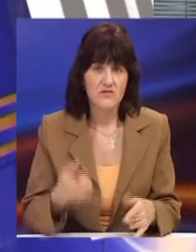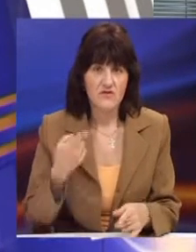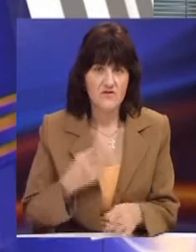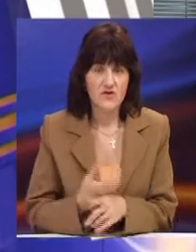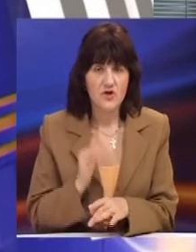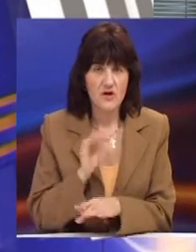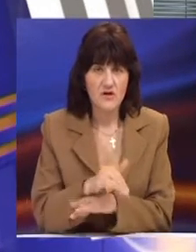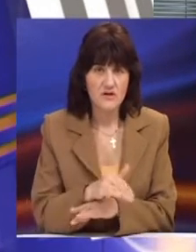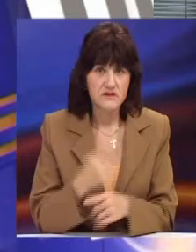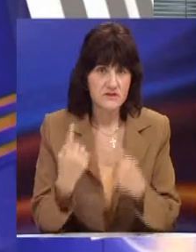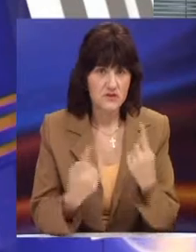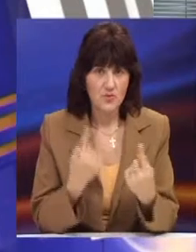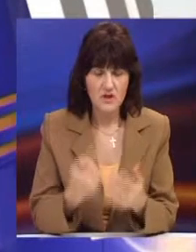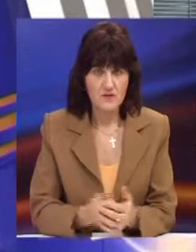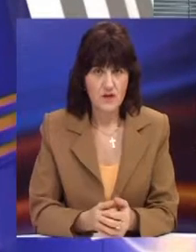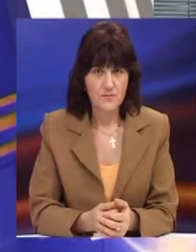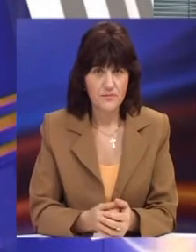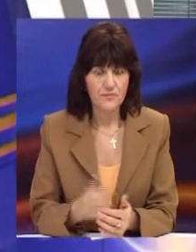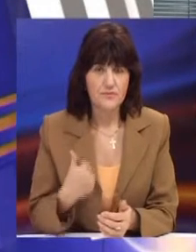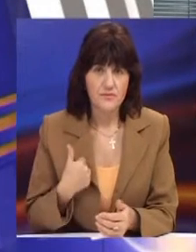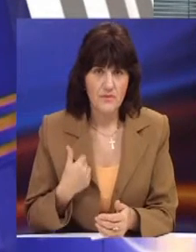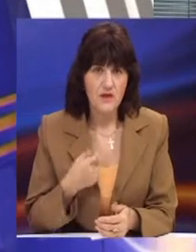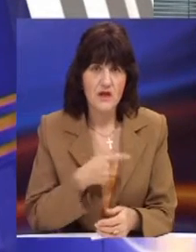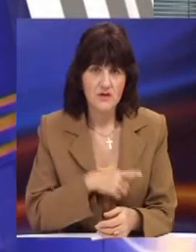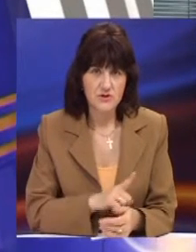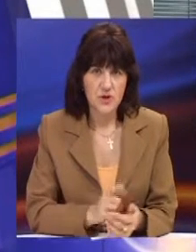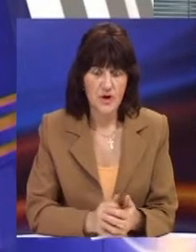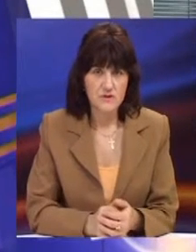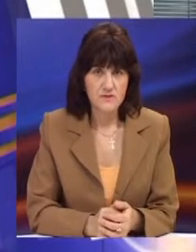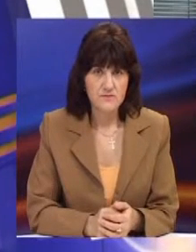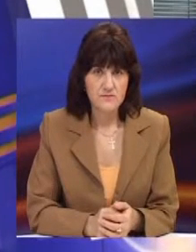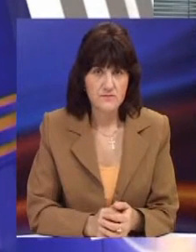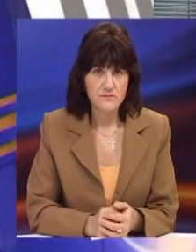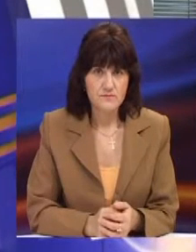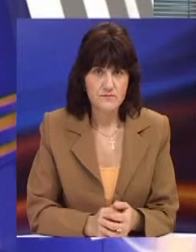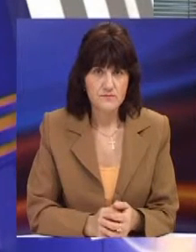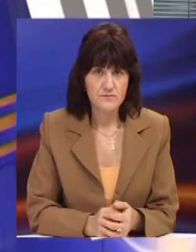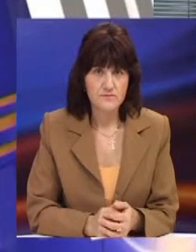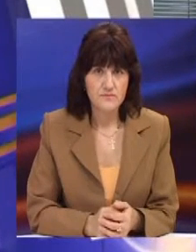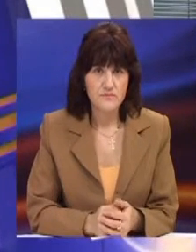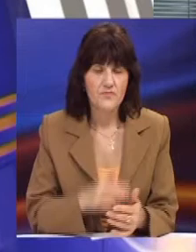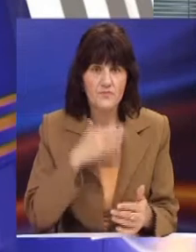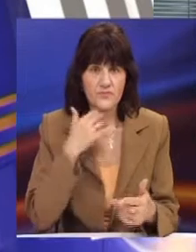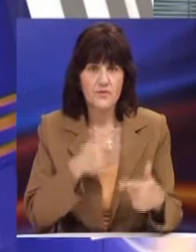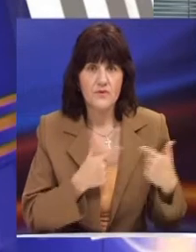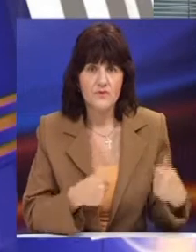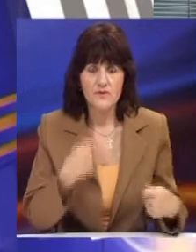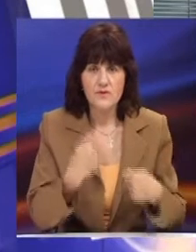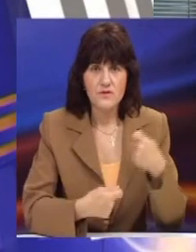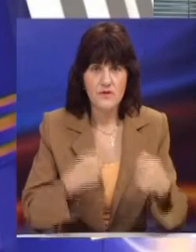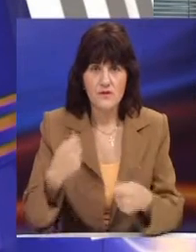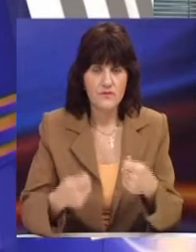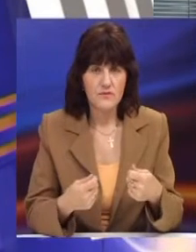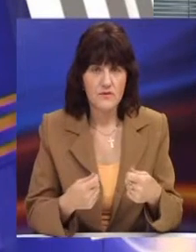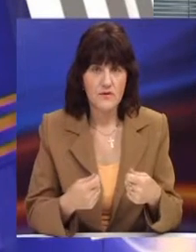situacija je takva. Mislim, meni je to žalosno što toliko donacija dobijaju,